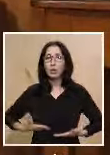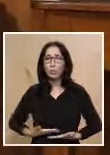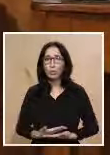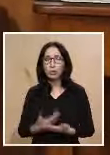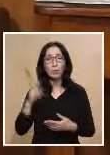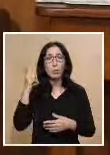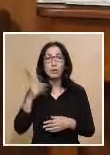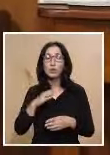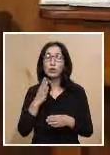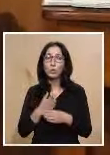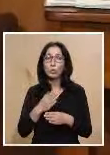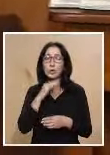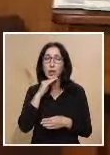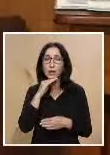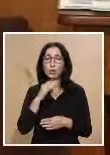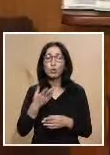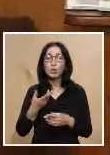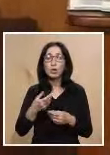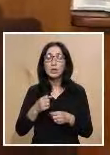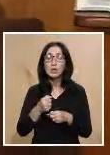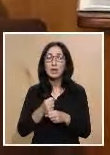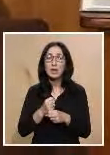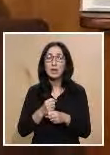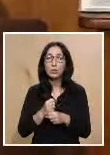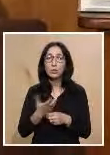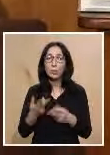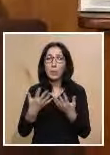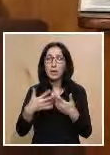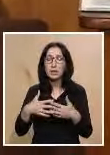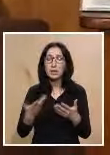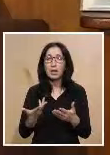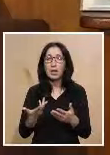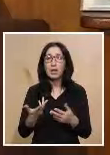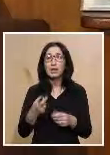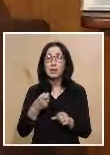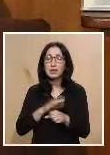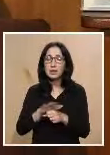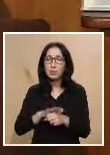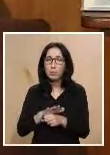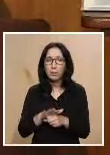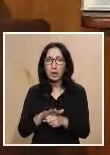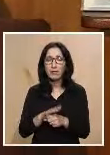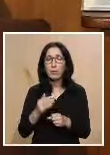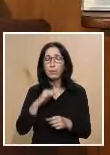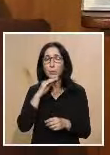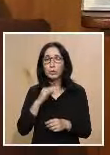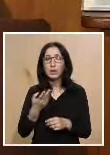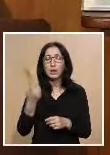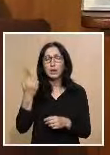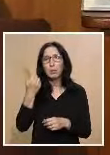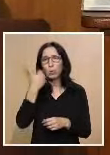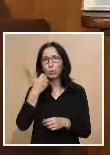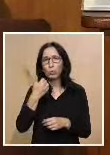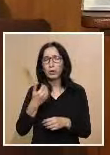необходимо, мисля, че е достатъчно и с инструментите на селекцията, класическата, да се справим при постигане на